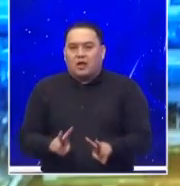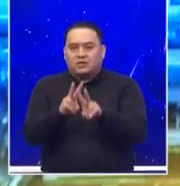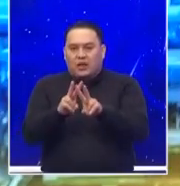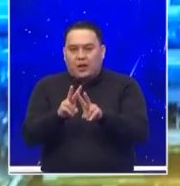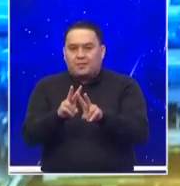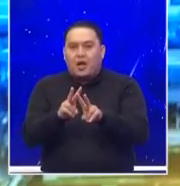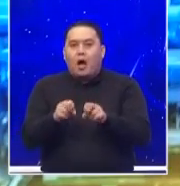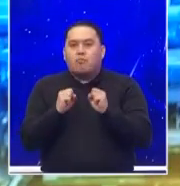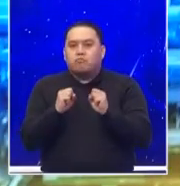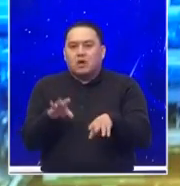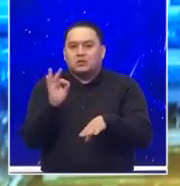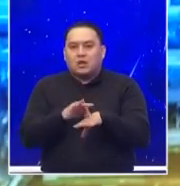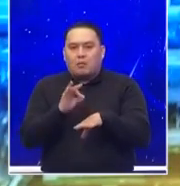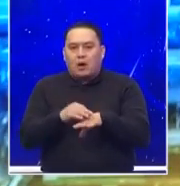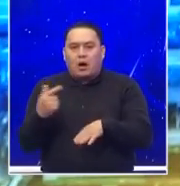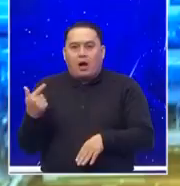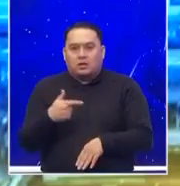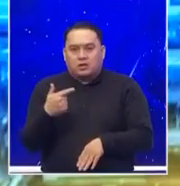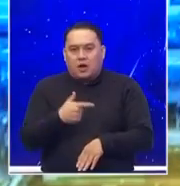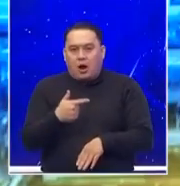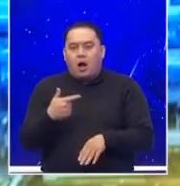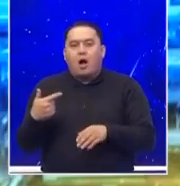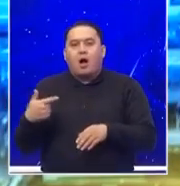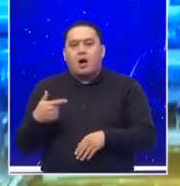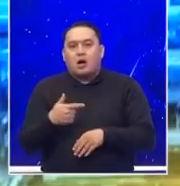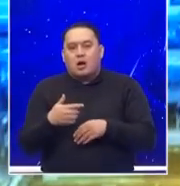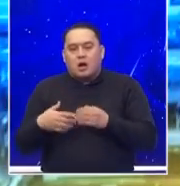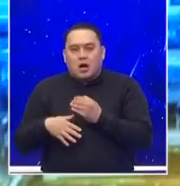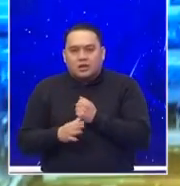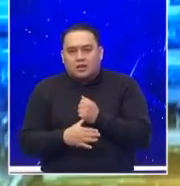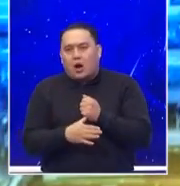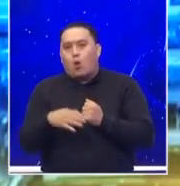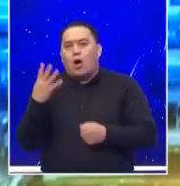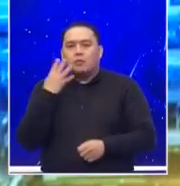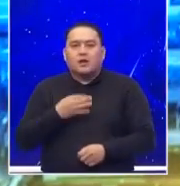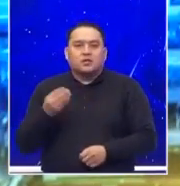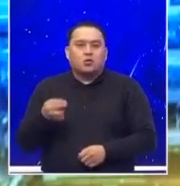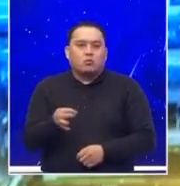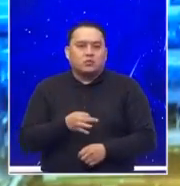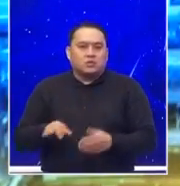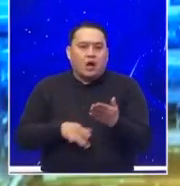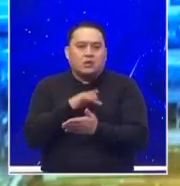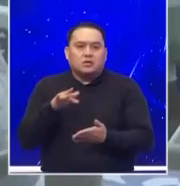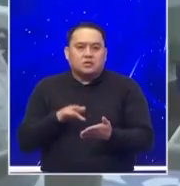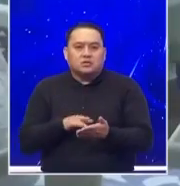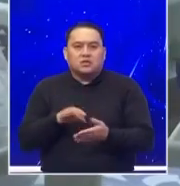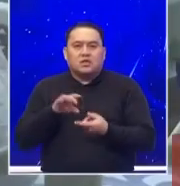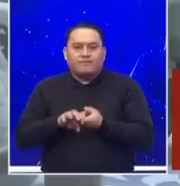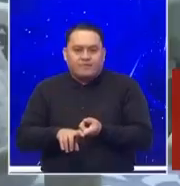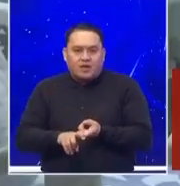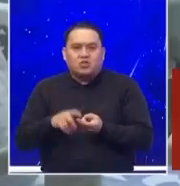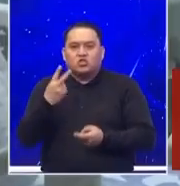тіркелген. Қауіпті дерт мұнан өзге Атырау облысы мен Алматы қаласында көптеп анықталды. Жалпы республика бойынша коронавирус